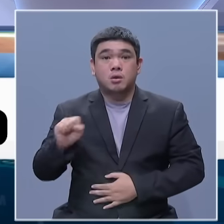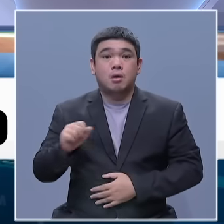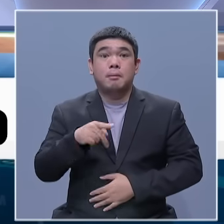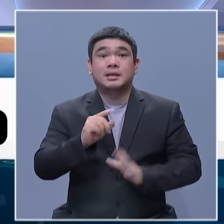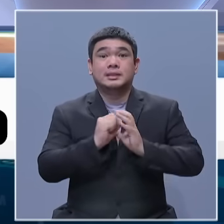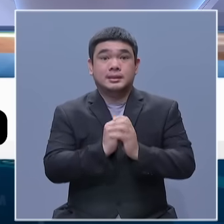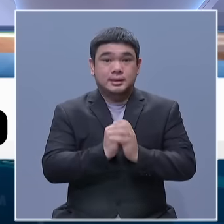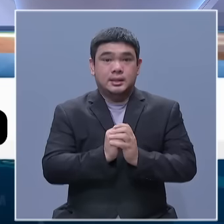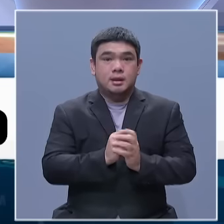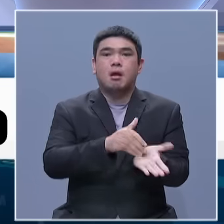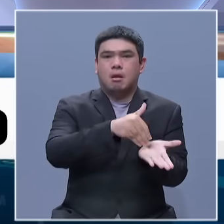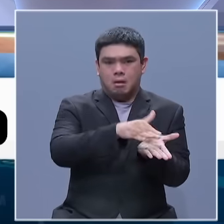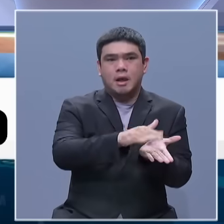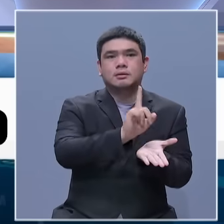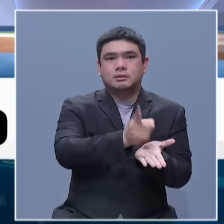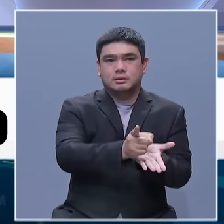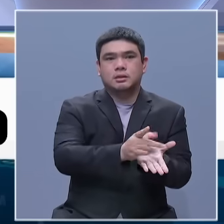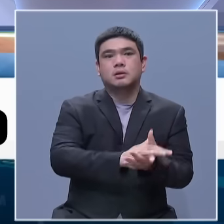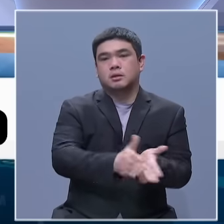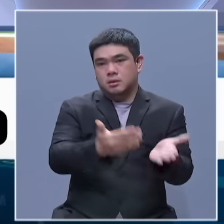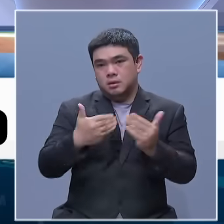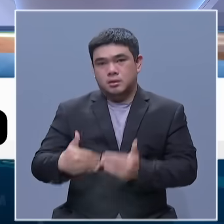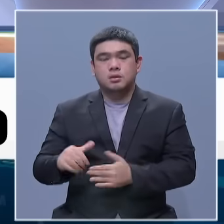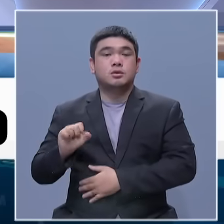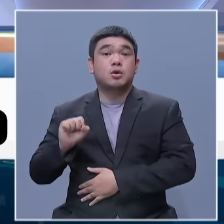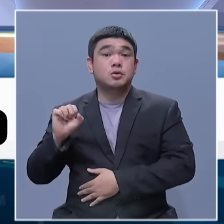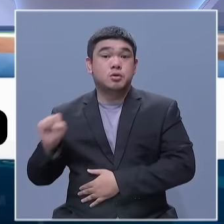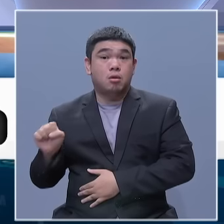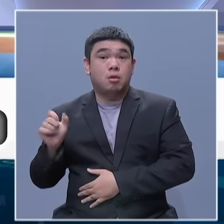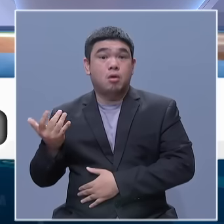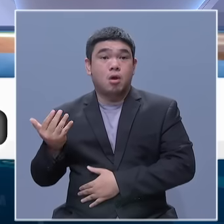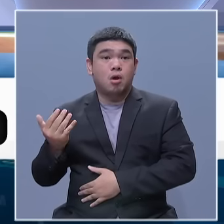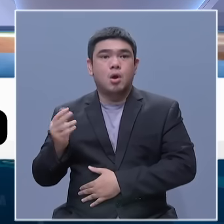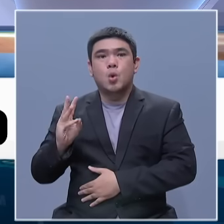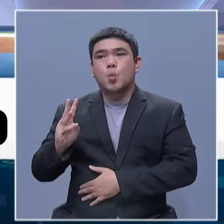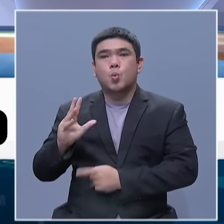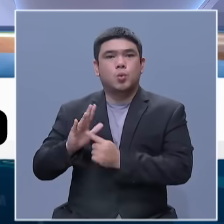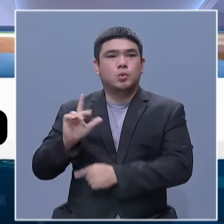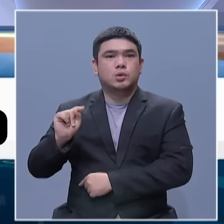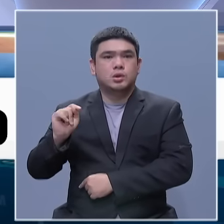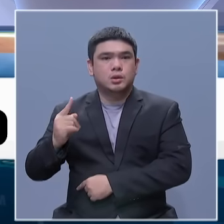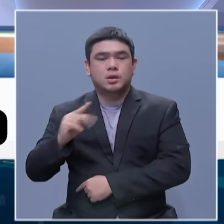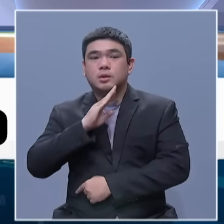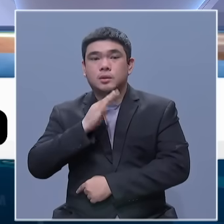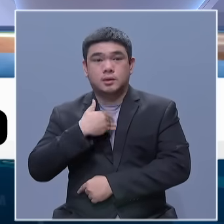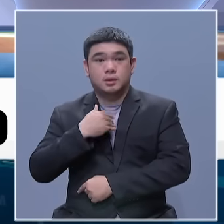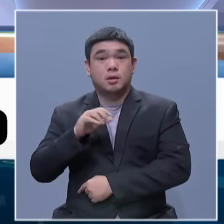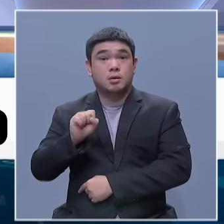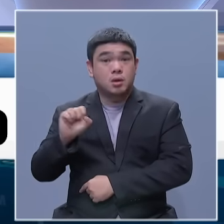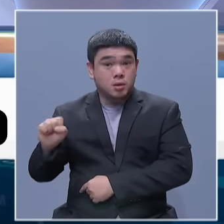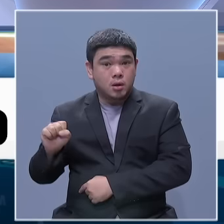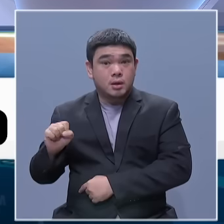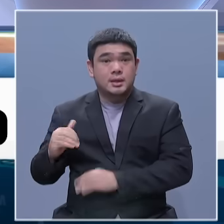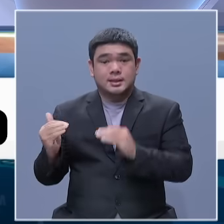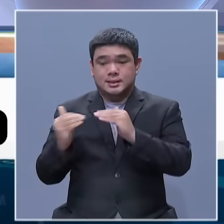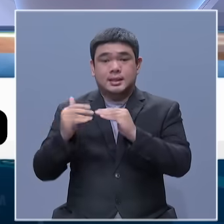อันนี้ชัดเจนแล้วว่าถูกขับออกจากพรรคใช่ไหมครับแต่ว่าส.ส.ปูอัด ใช่ซึ่งวันนี้เดี๋ยวคุณวุฒิพงษ์เห็นแถลงด้วย ส่วนส.ส.ปูอัดที่บอกว่าโดน